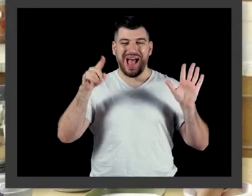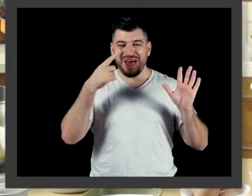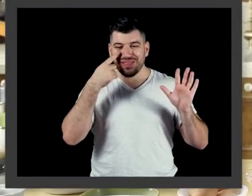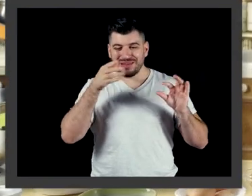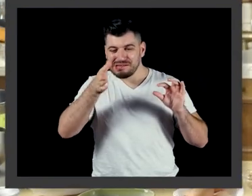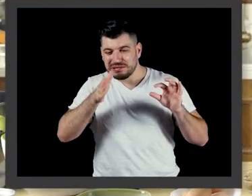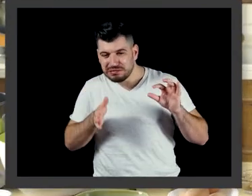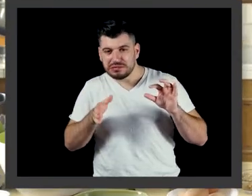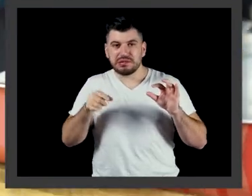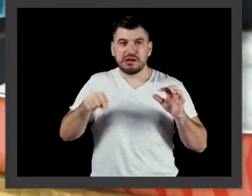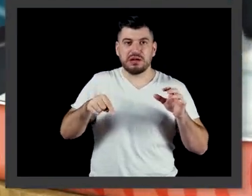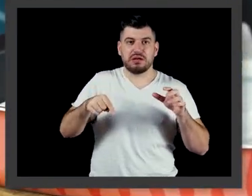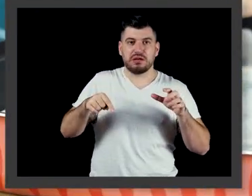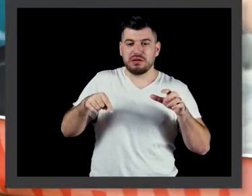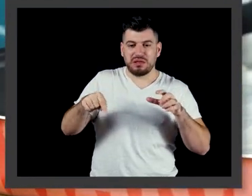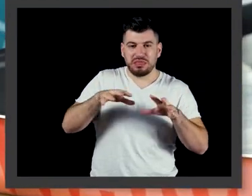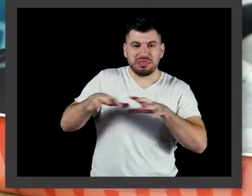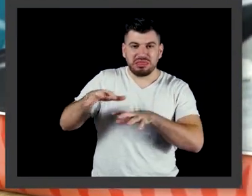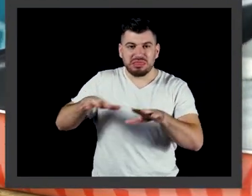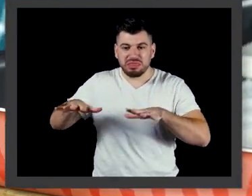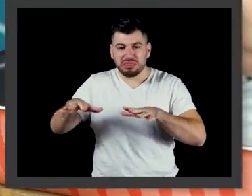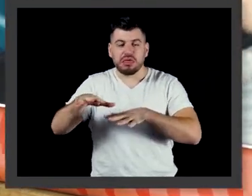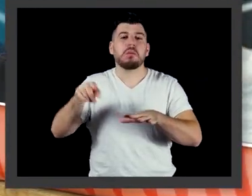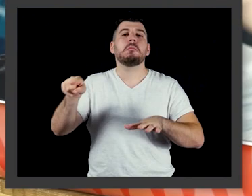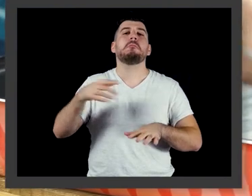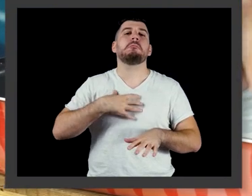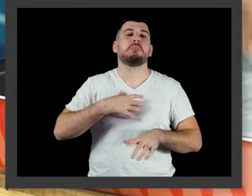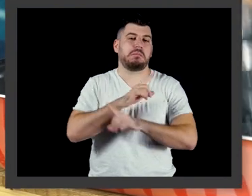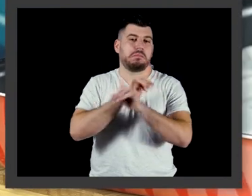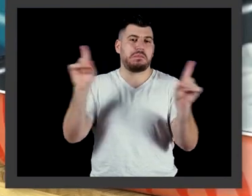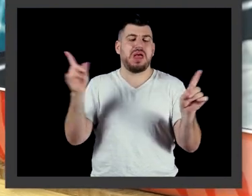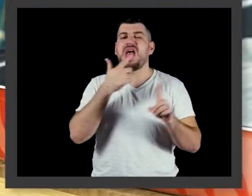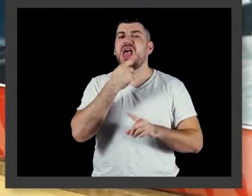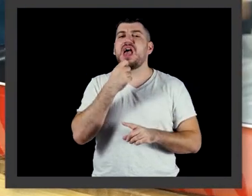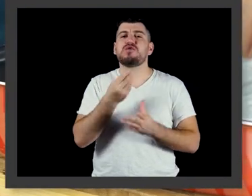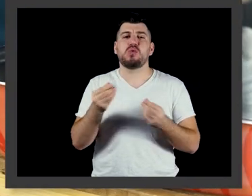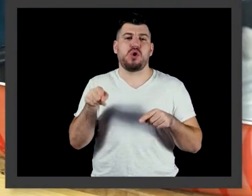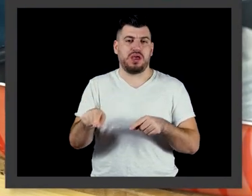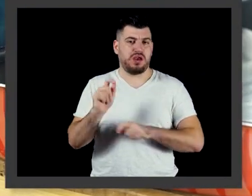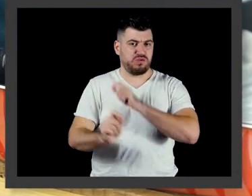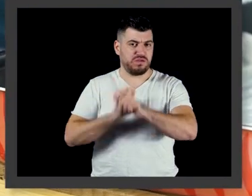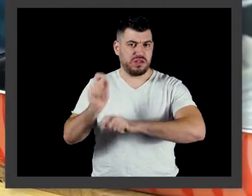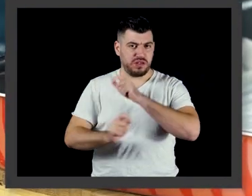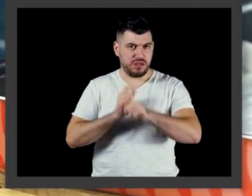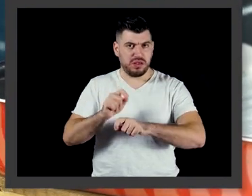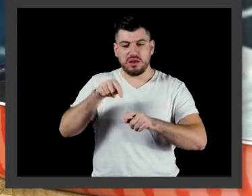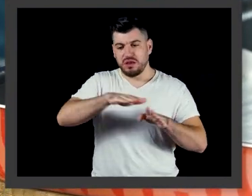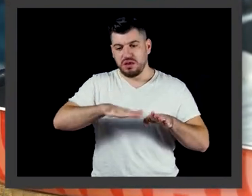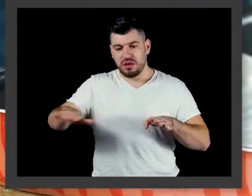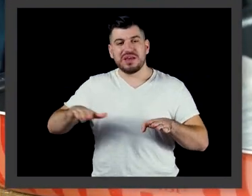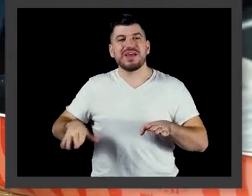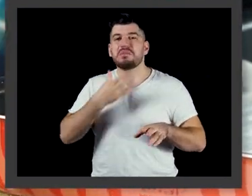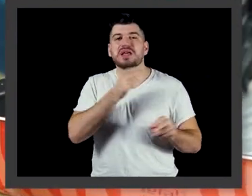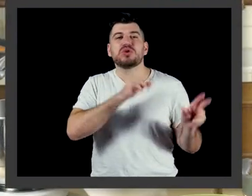έχει σπάσει, άμα έχει πάει παντού, άμα δεν έχει πάει παντού. Είναι εύκολη η πίτα μας. Είναι μια παραλλαγή της